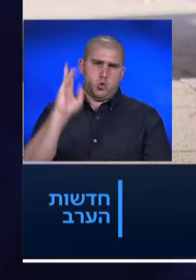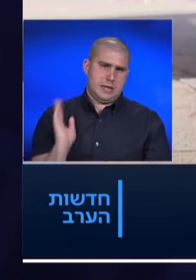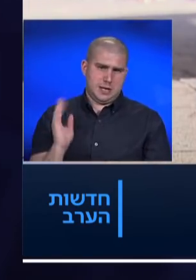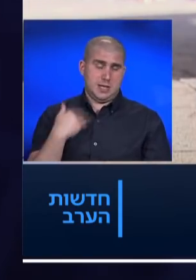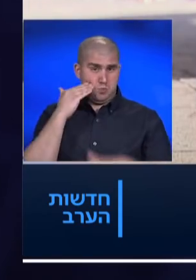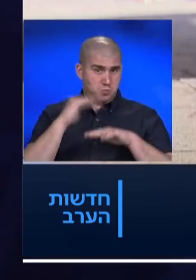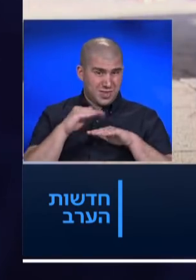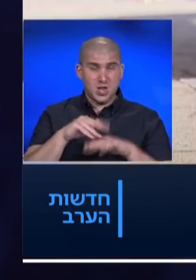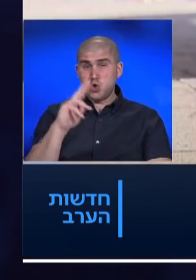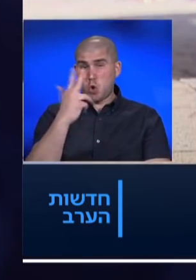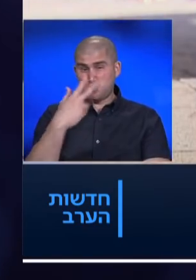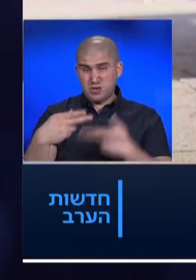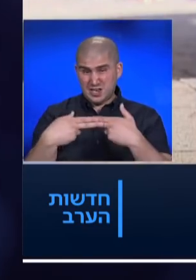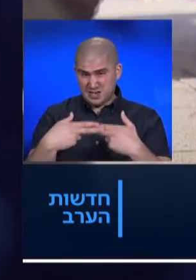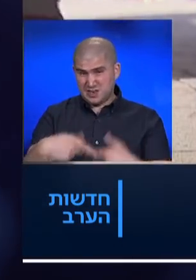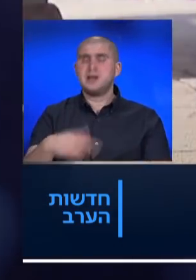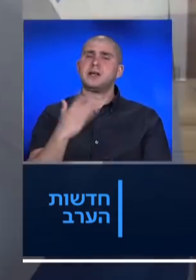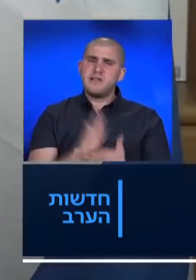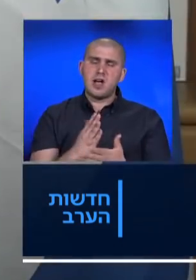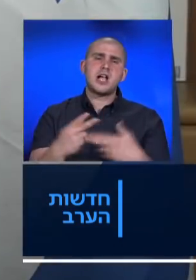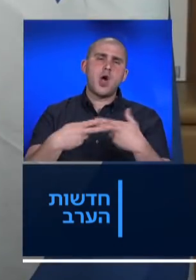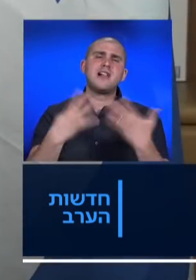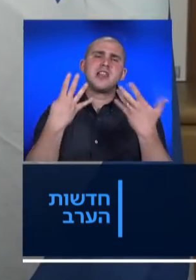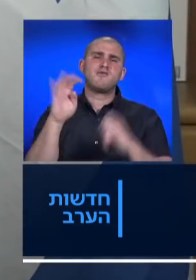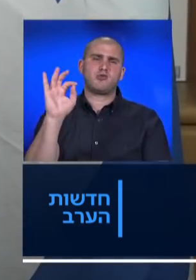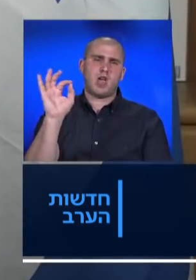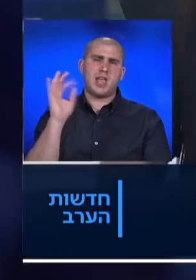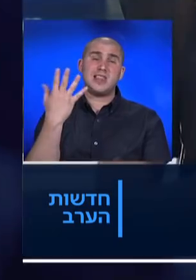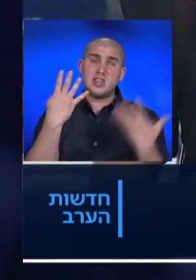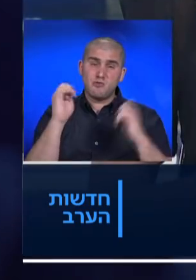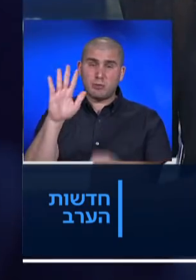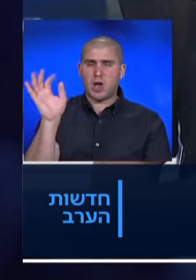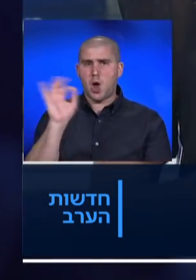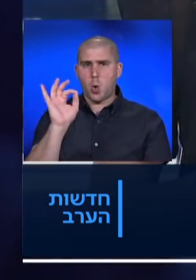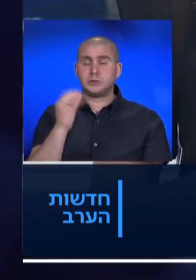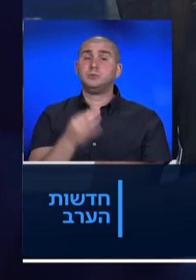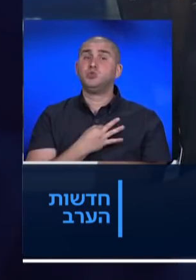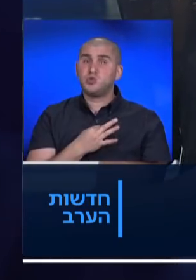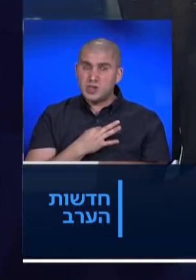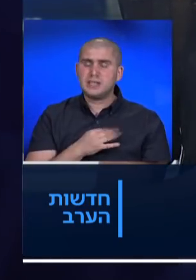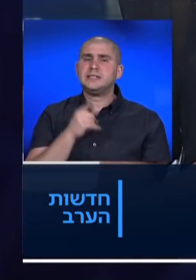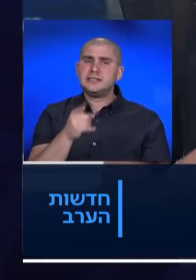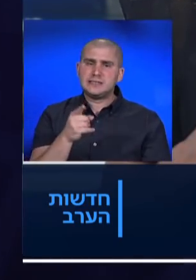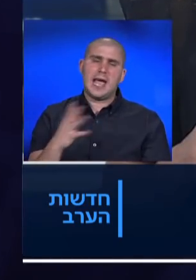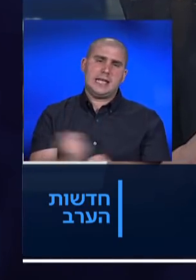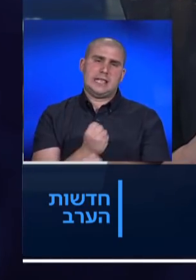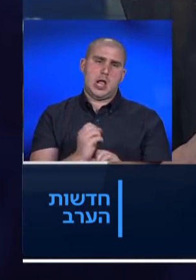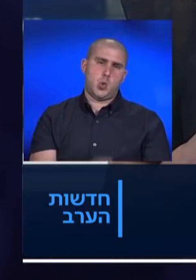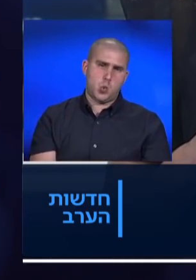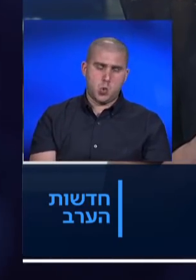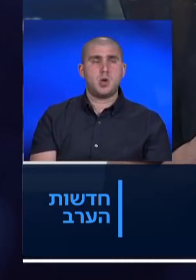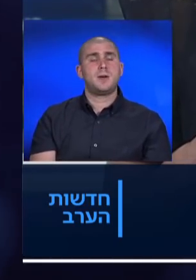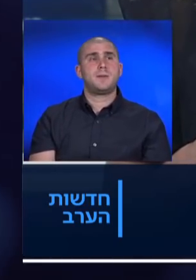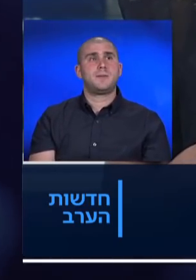שלישי אנחנו נגיע לאזור 95%, ומבחינתי זה אומר שהצלחנו במהלך. ובואי... מה